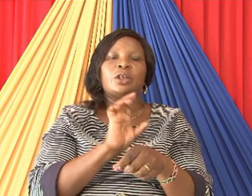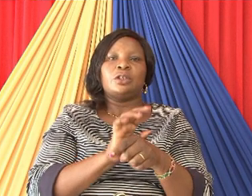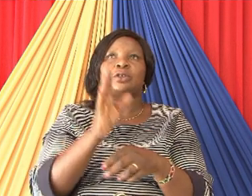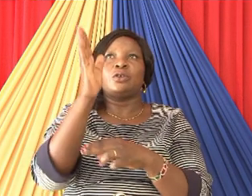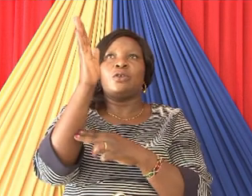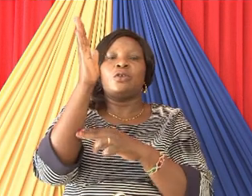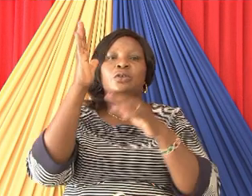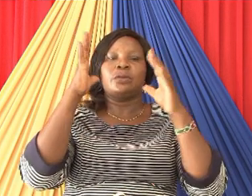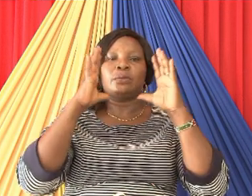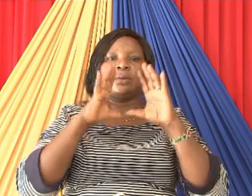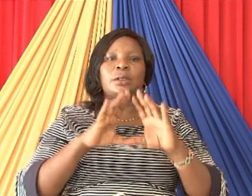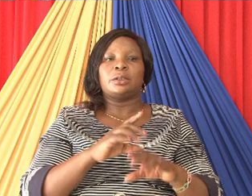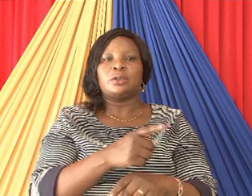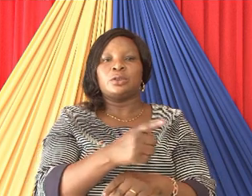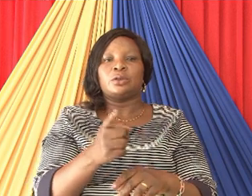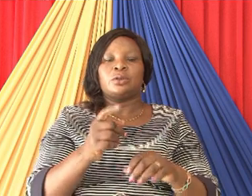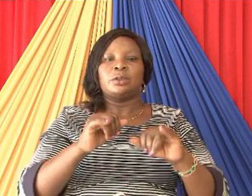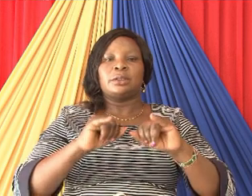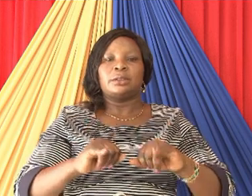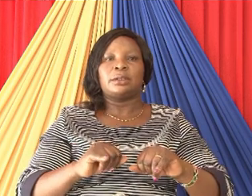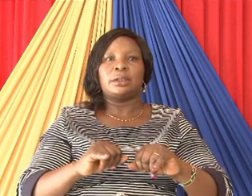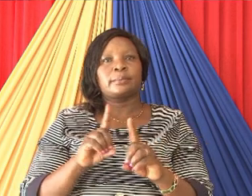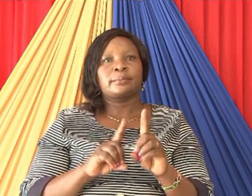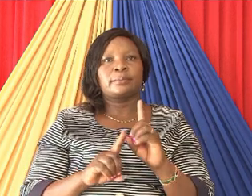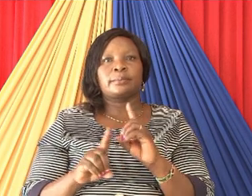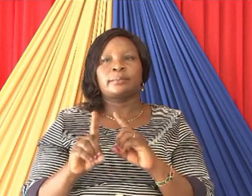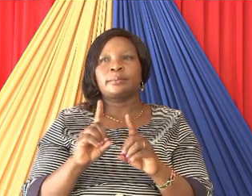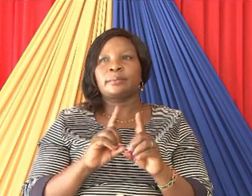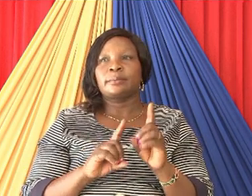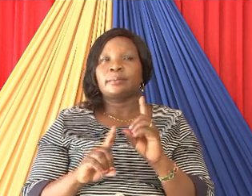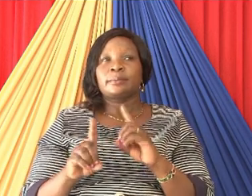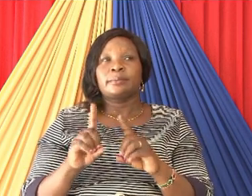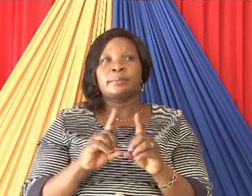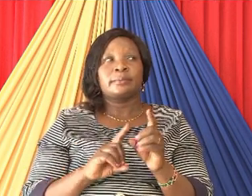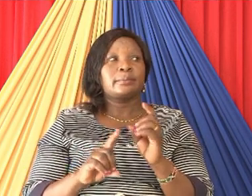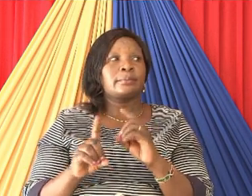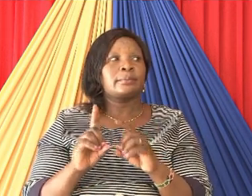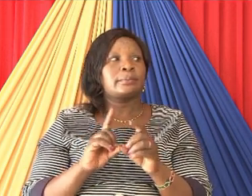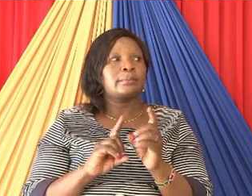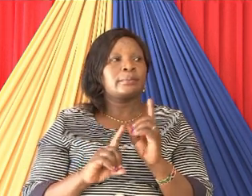you. Let us stay safe. Amen.